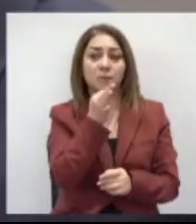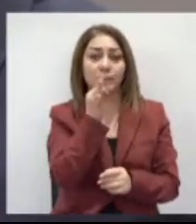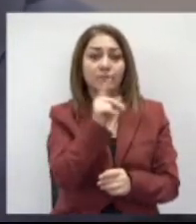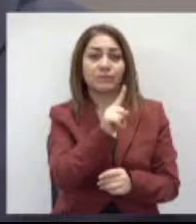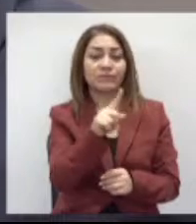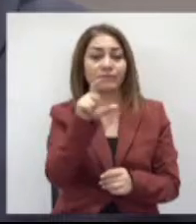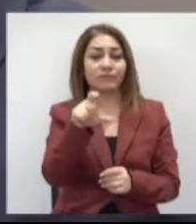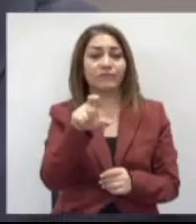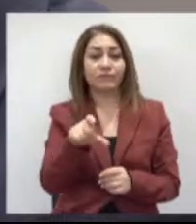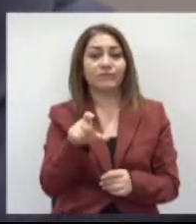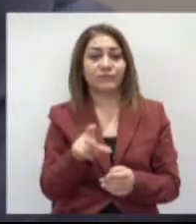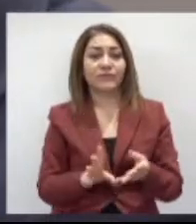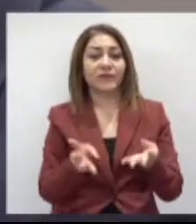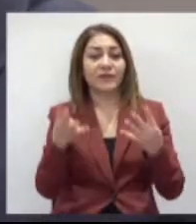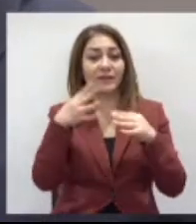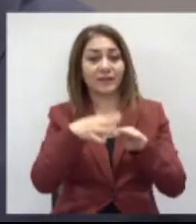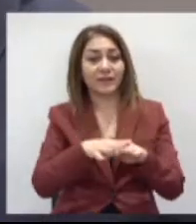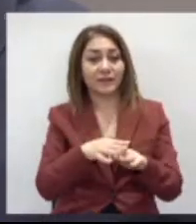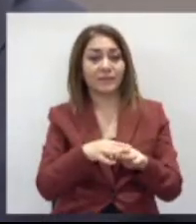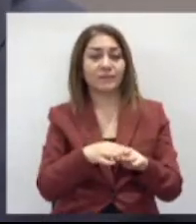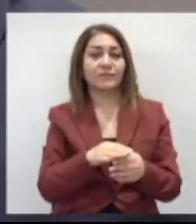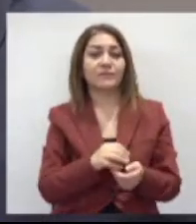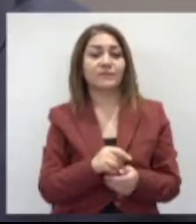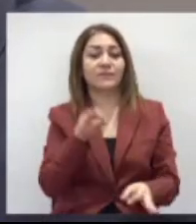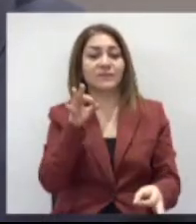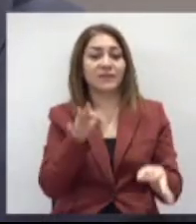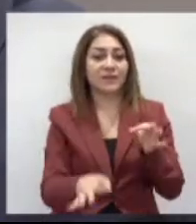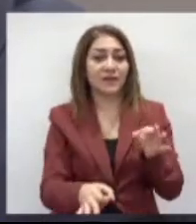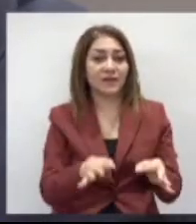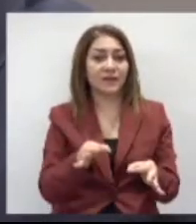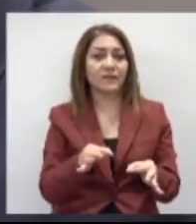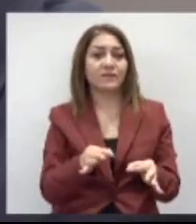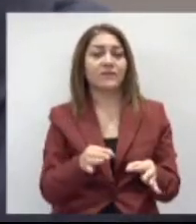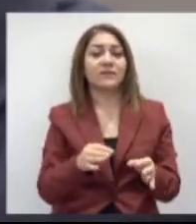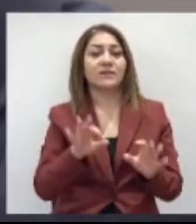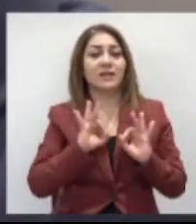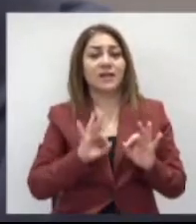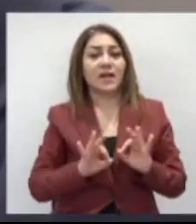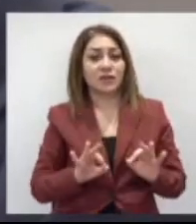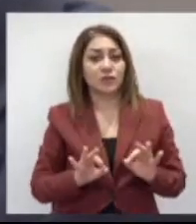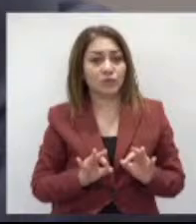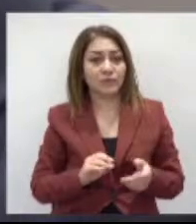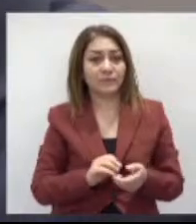որ մասեր էլ ներառված են այլտեղ, օրինակ, չգիտեմ, դատական իշխանության, դատախազության,